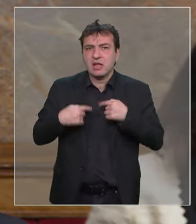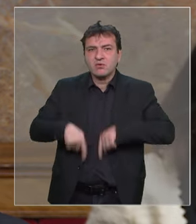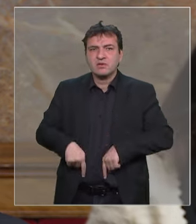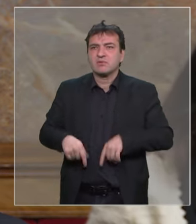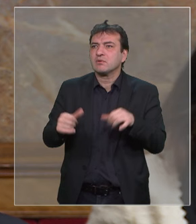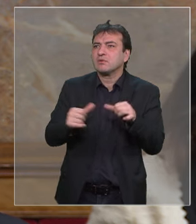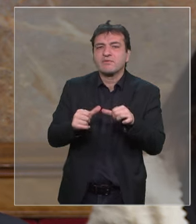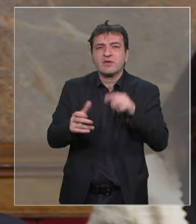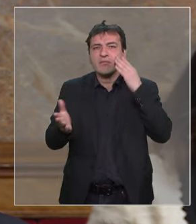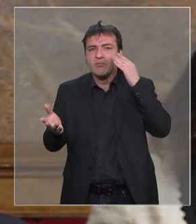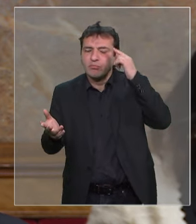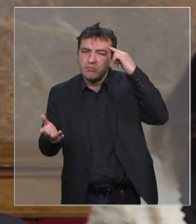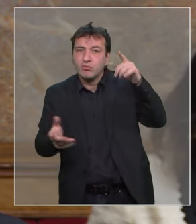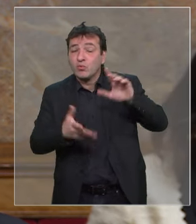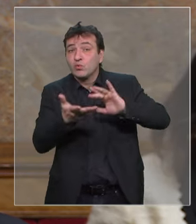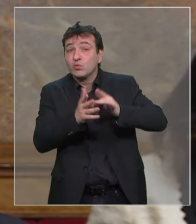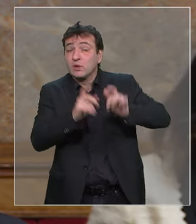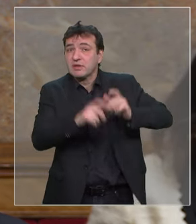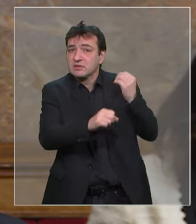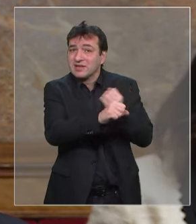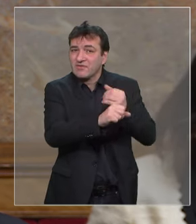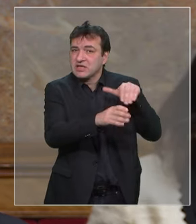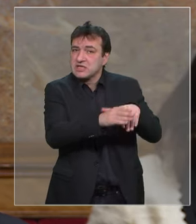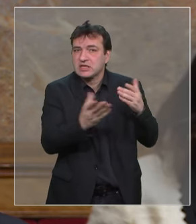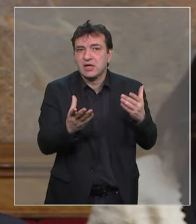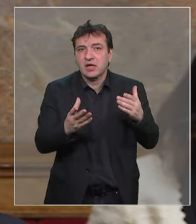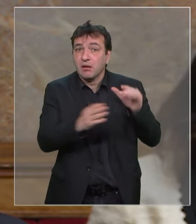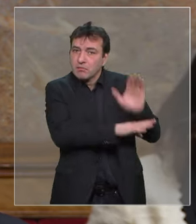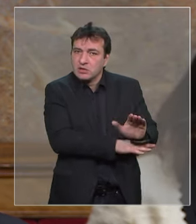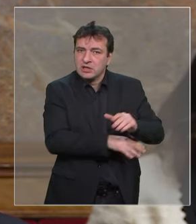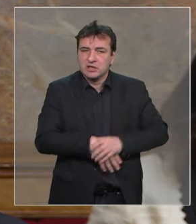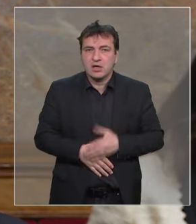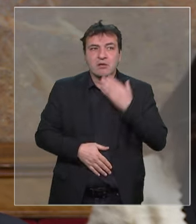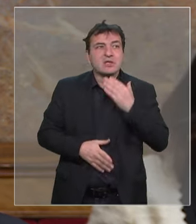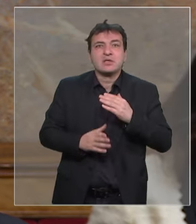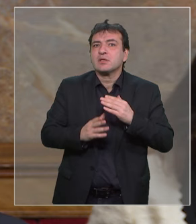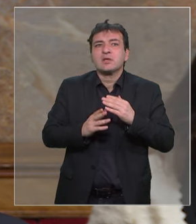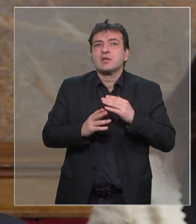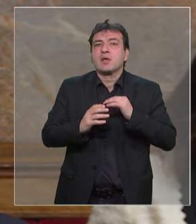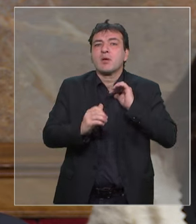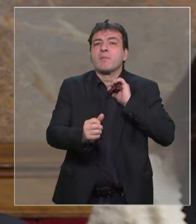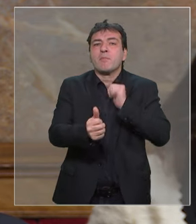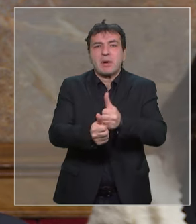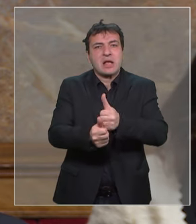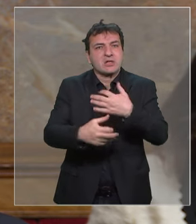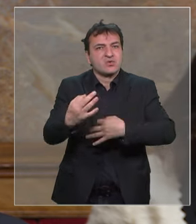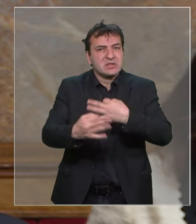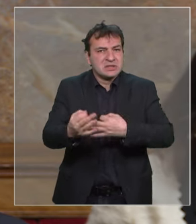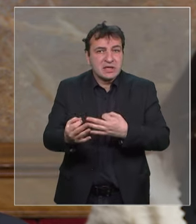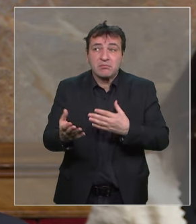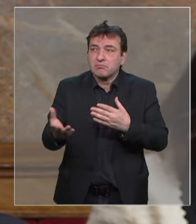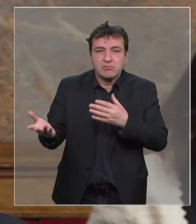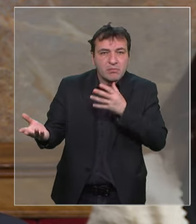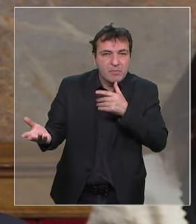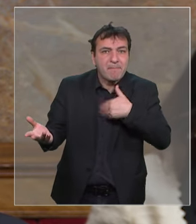toutes celles et ceux qui l'incarnent? Et une question subsidiaire. À défaut de poursuites judiciaires, faudrait-il que monsieur Mélenchon et les responsables